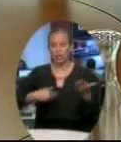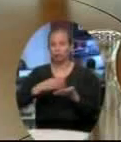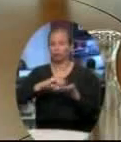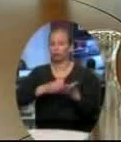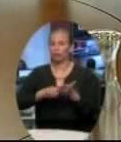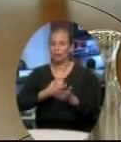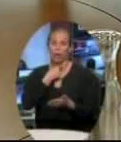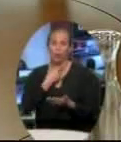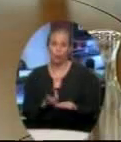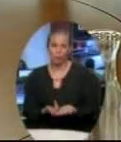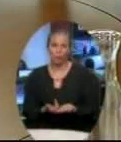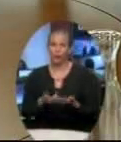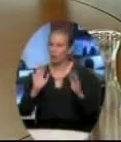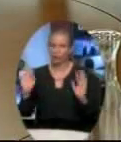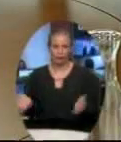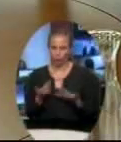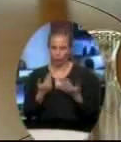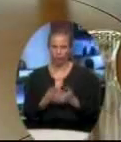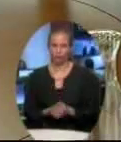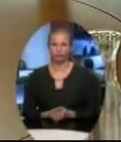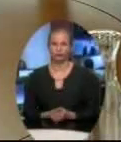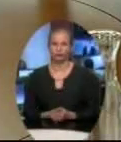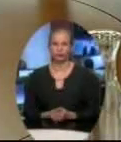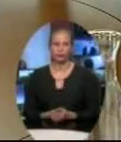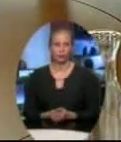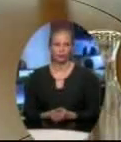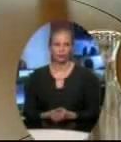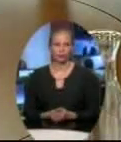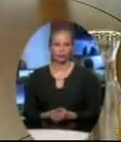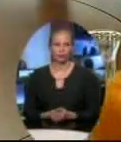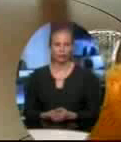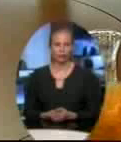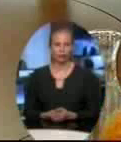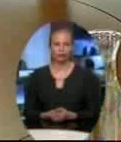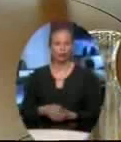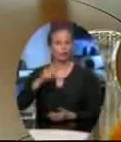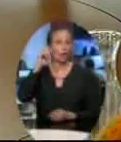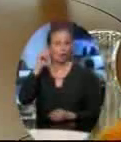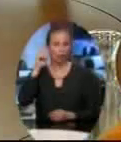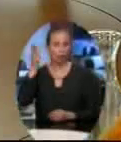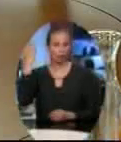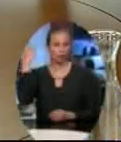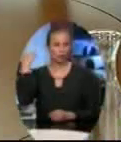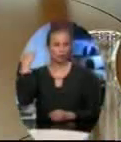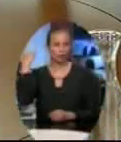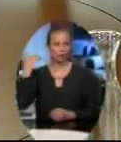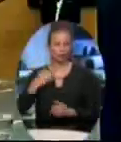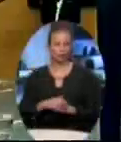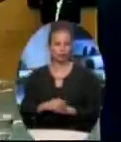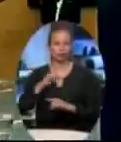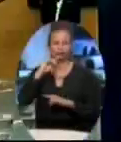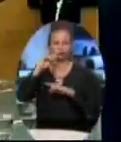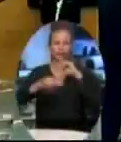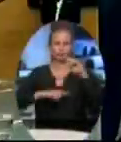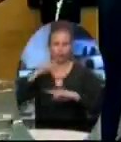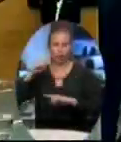להיחתם בדחיפות רבה ביותר. אלא שמאז חלפו שנים רבות.